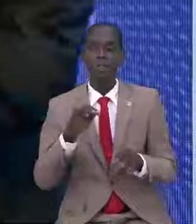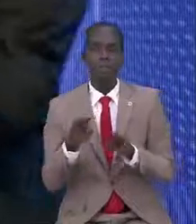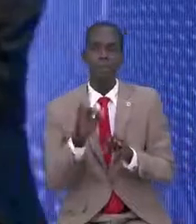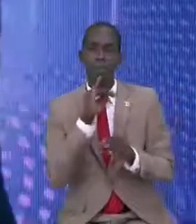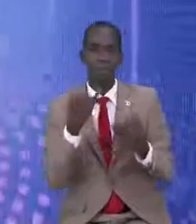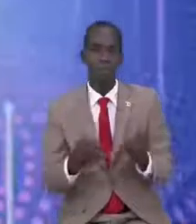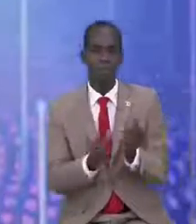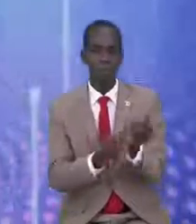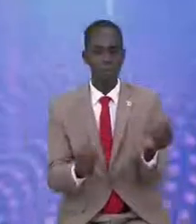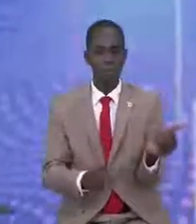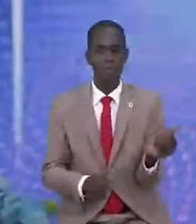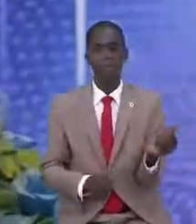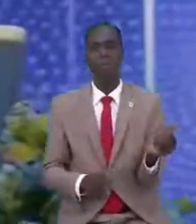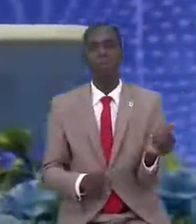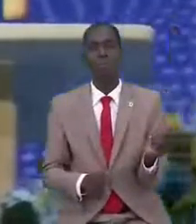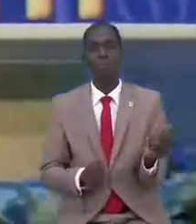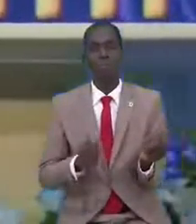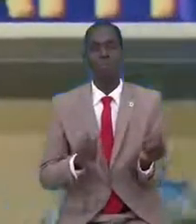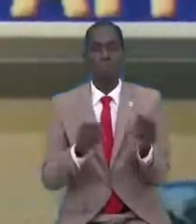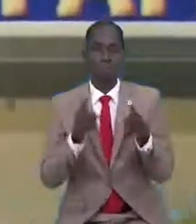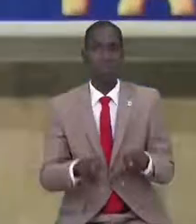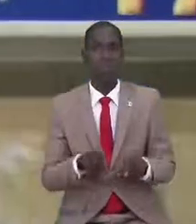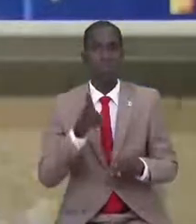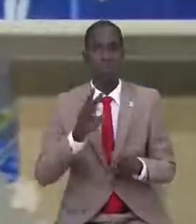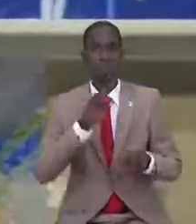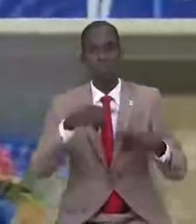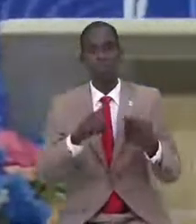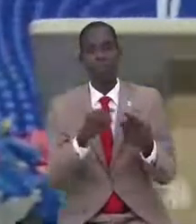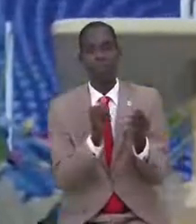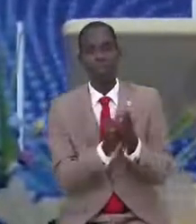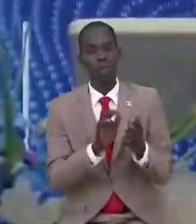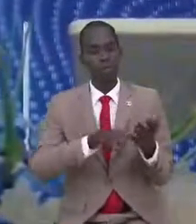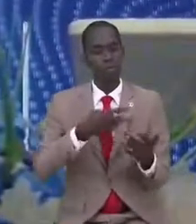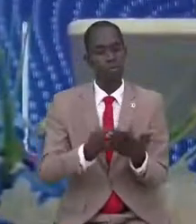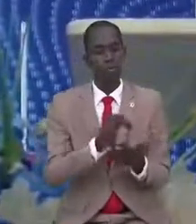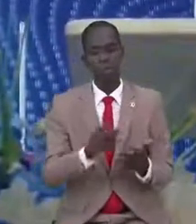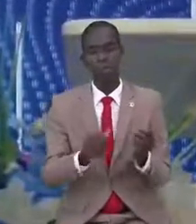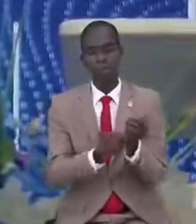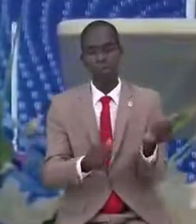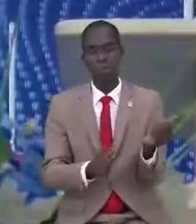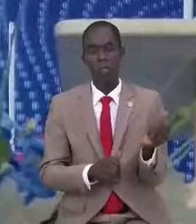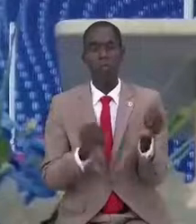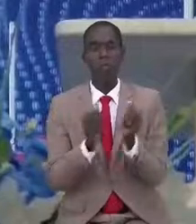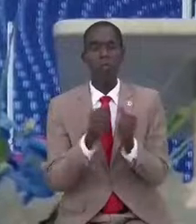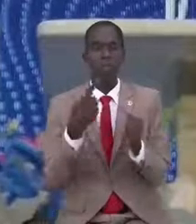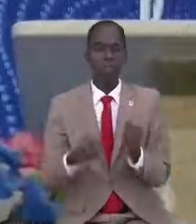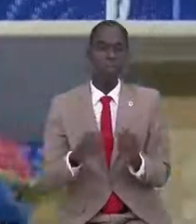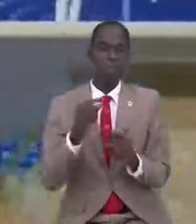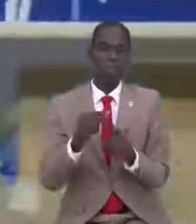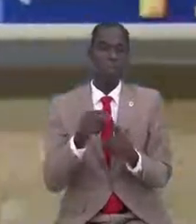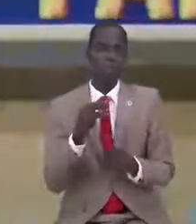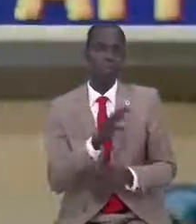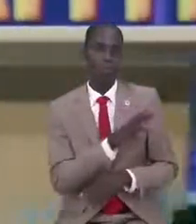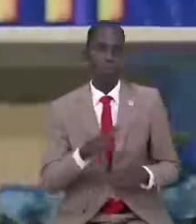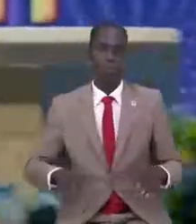déchu. Alors, vous atteignez ces rétrogrades déchus avec le message de Christ.